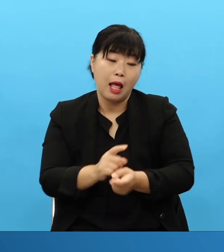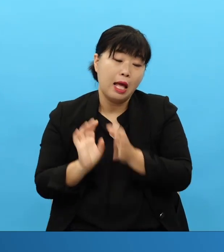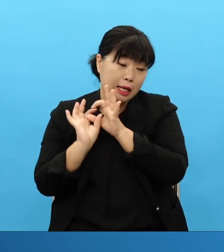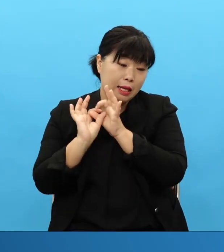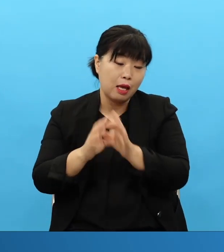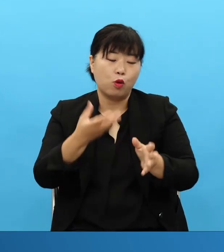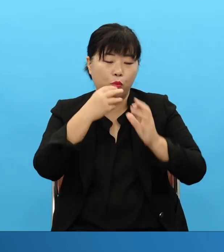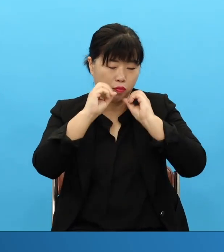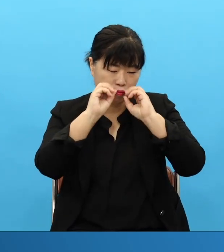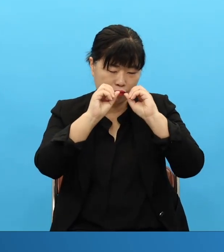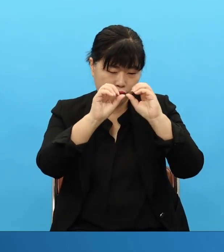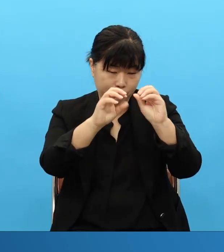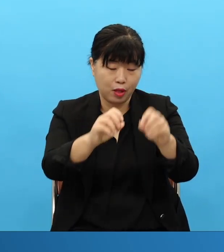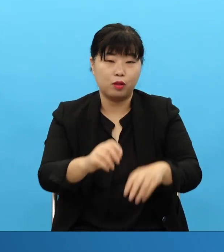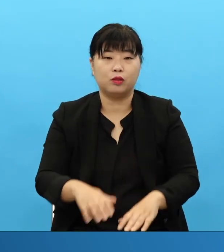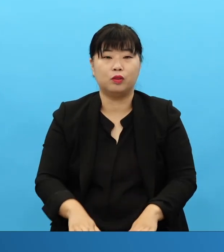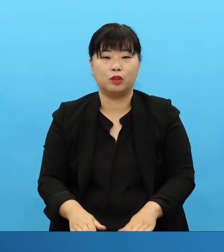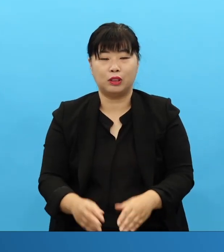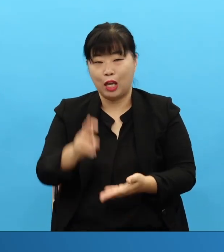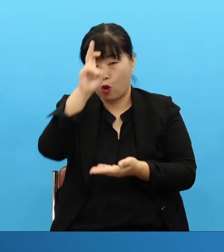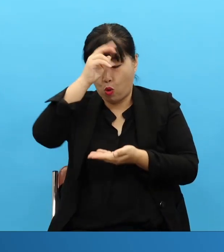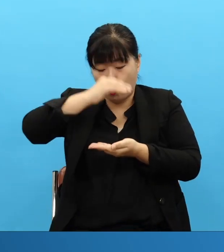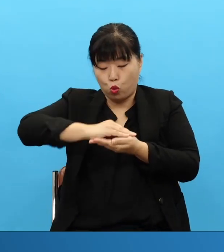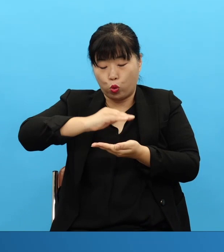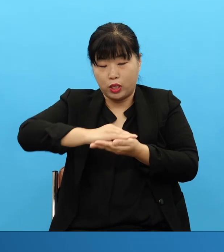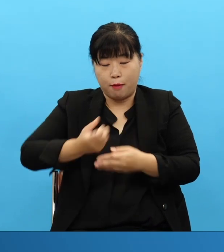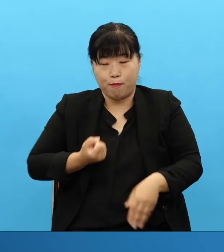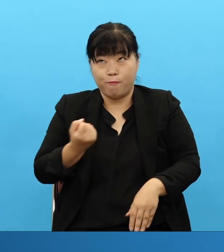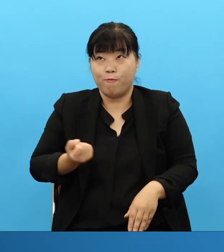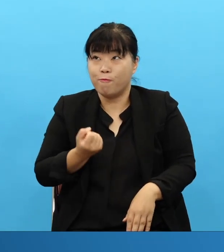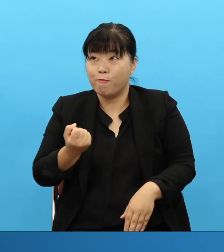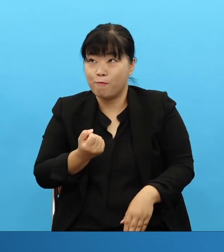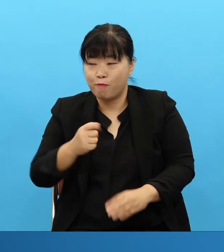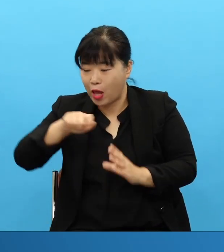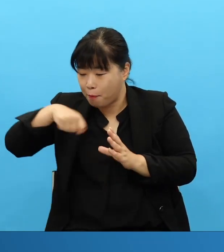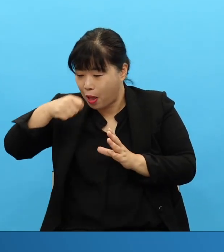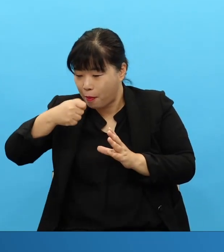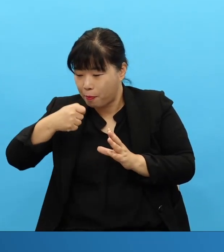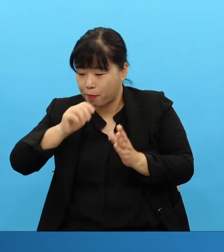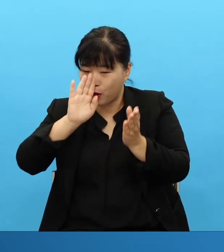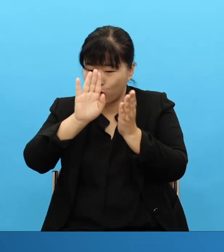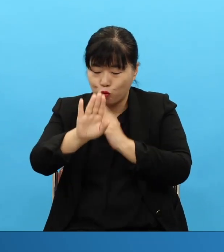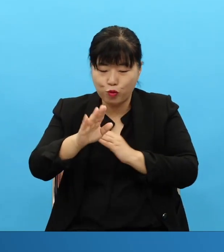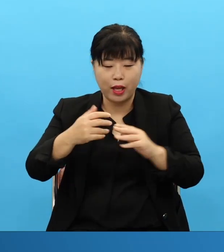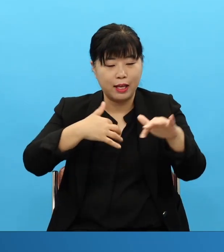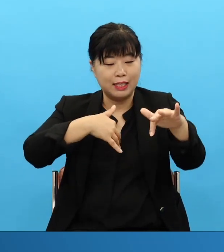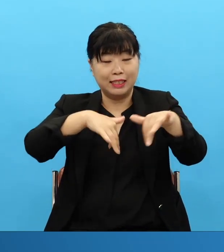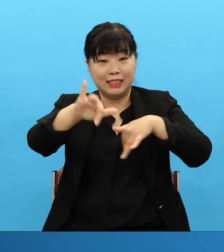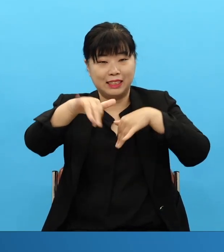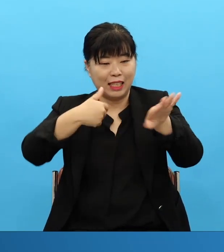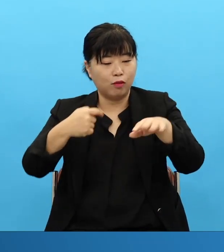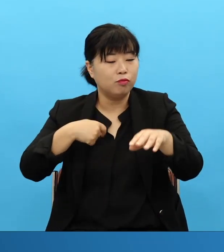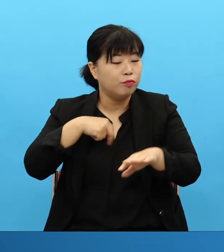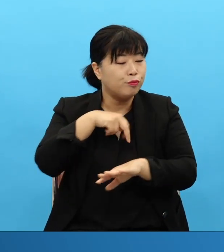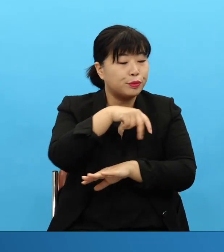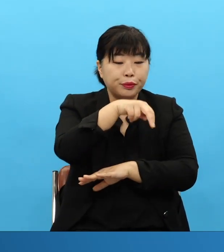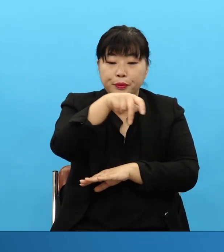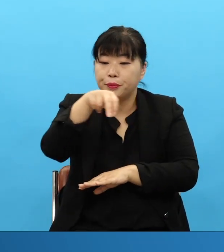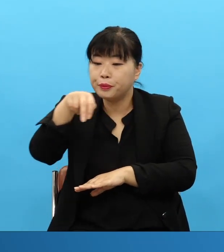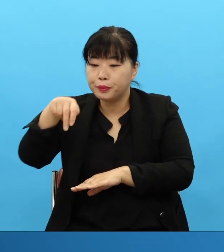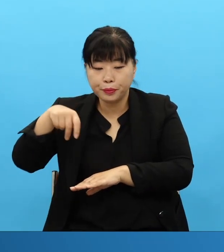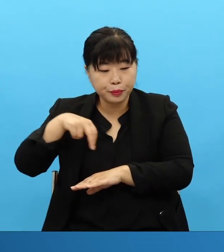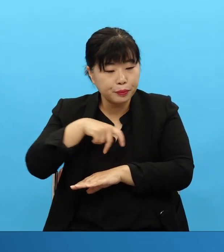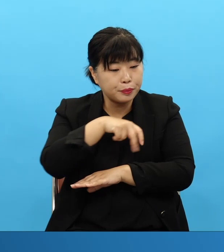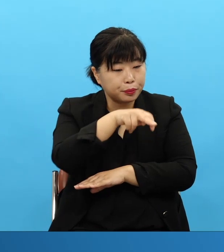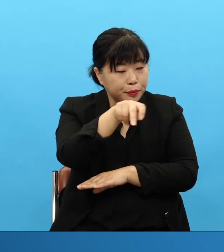사가서 사무실에서 먹고 낮에 시장 조사를 나가는 거예요. He would pack his own lunch, eat that during lunchtime, and then throughout the day he would go and